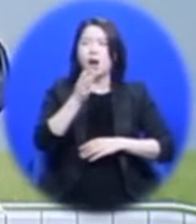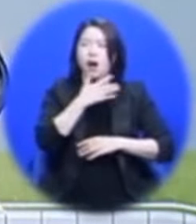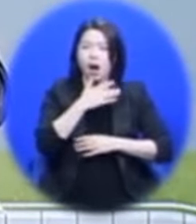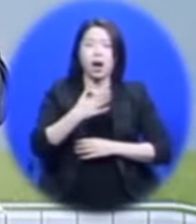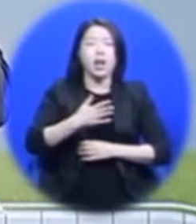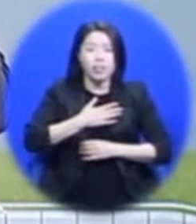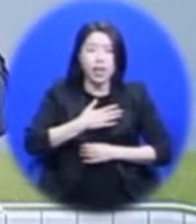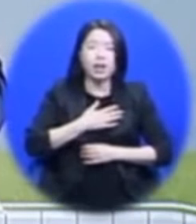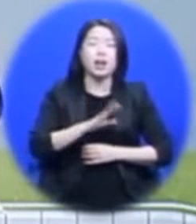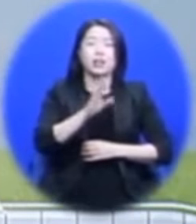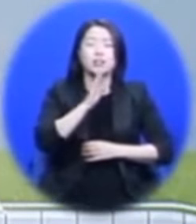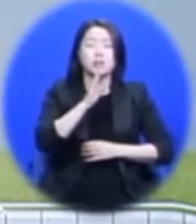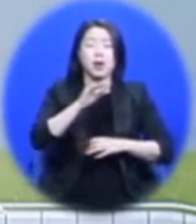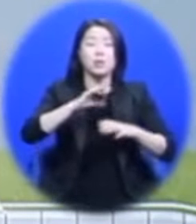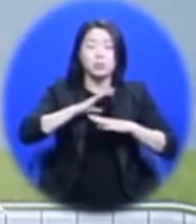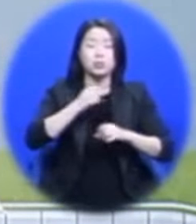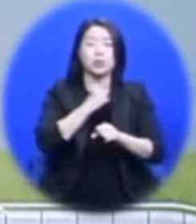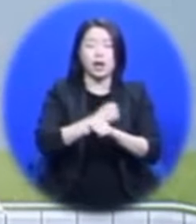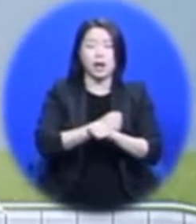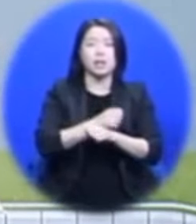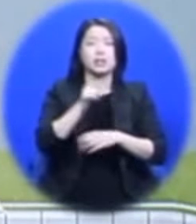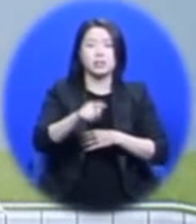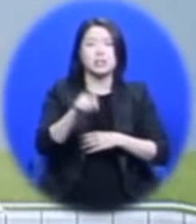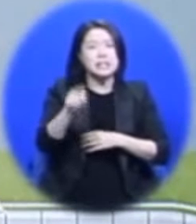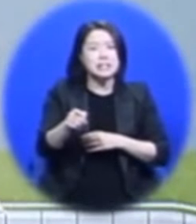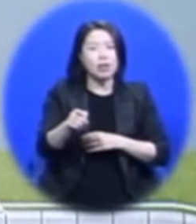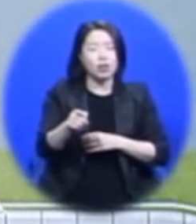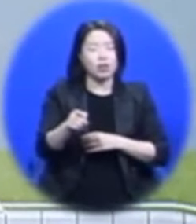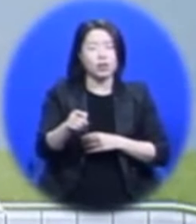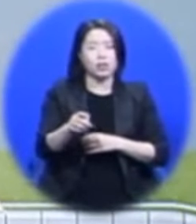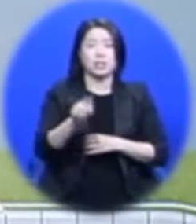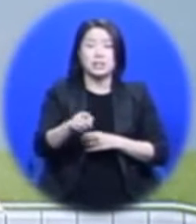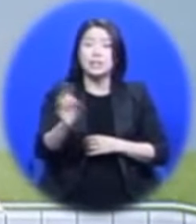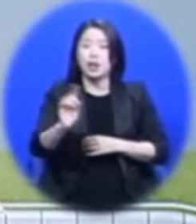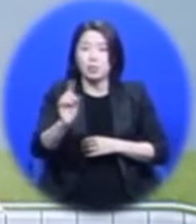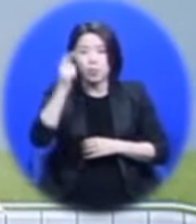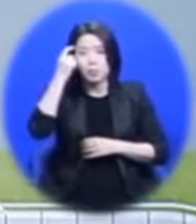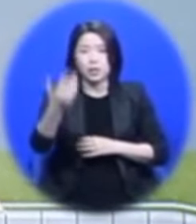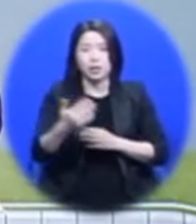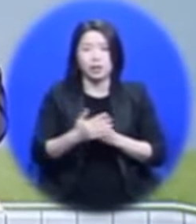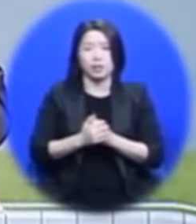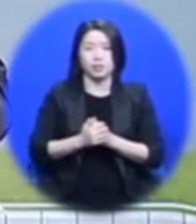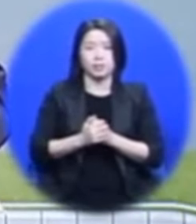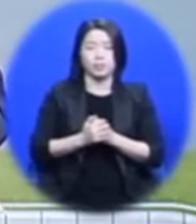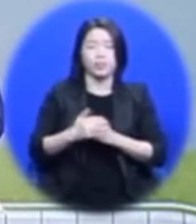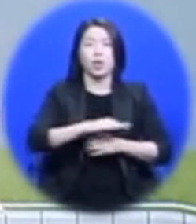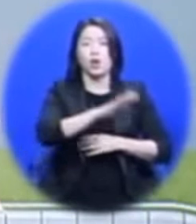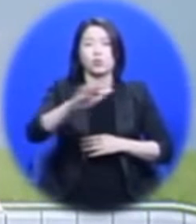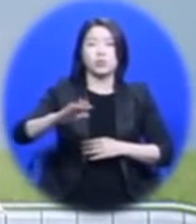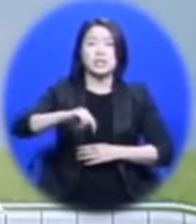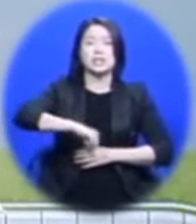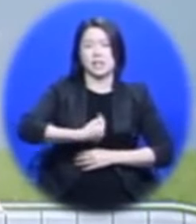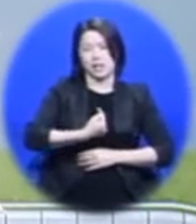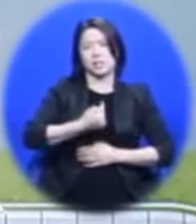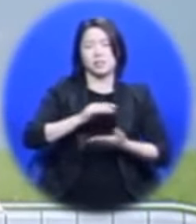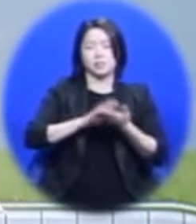내가 정말 무서워해야 될 거는 이거였구나. 그게 뭐지요? 우리